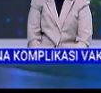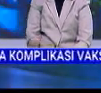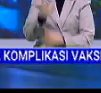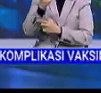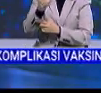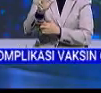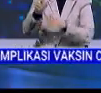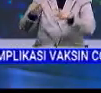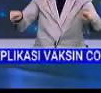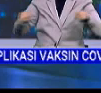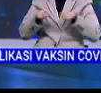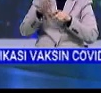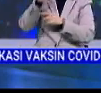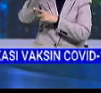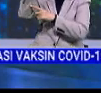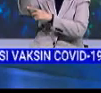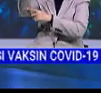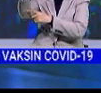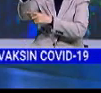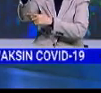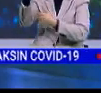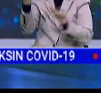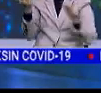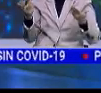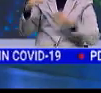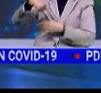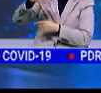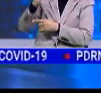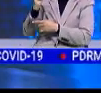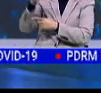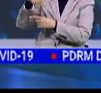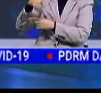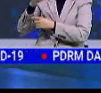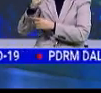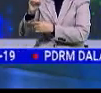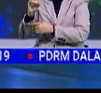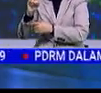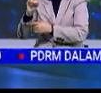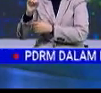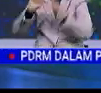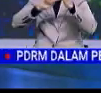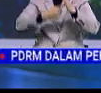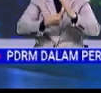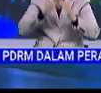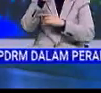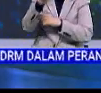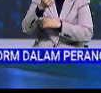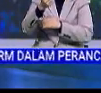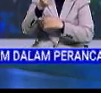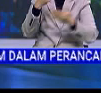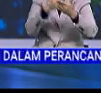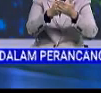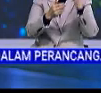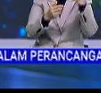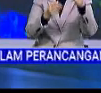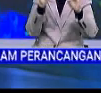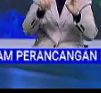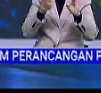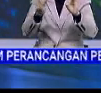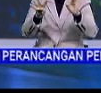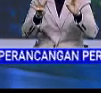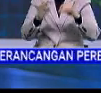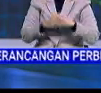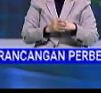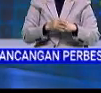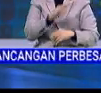Tiga lokaliti di Sabah dikenakan Perintah Kawalan Pergerakan diperketatkan PKPD bermula esok sehingga 18 April.